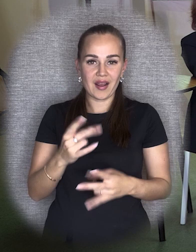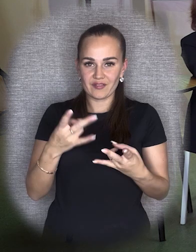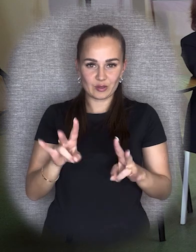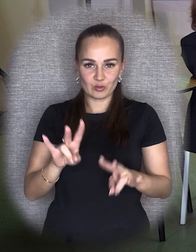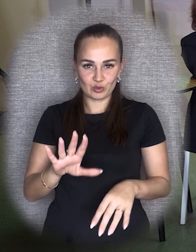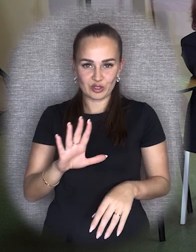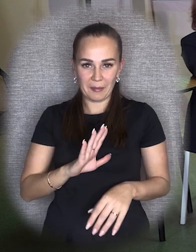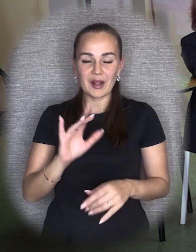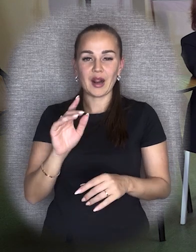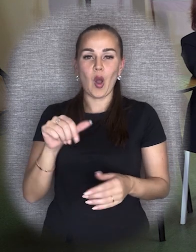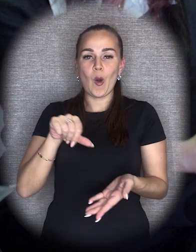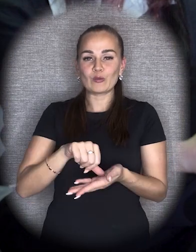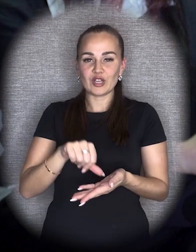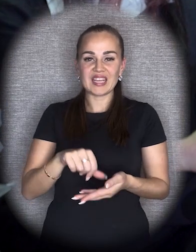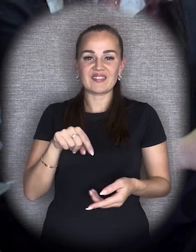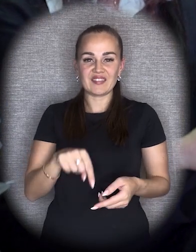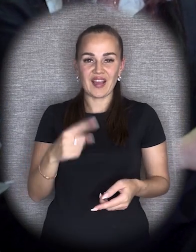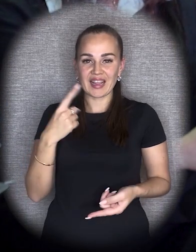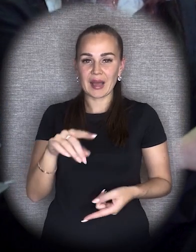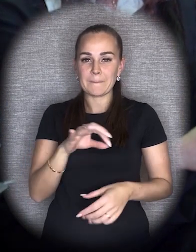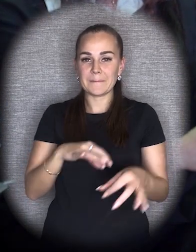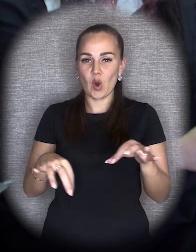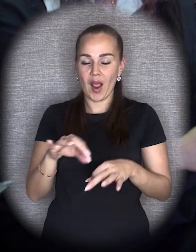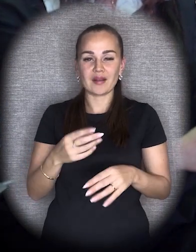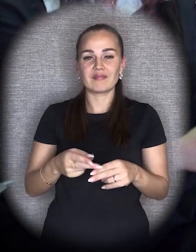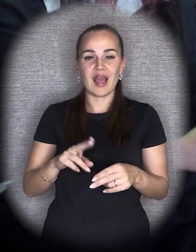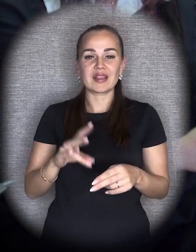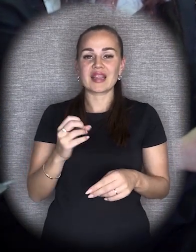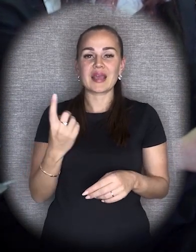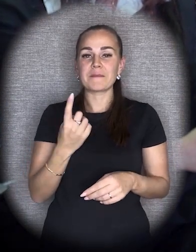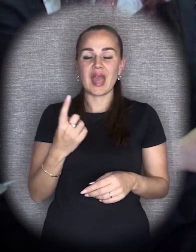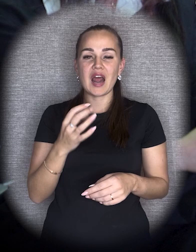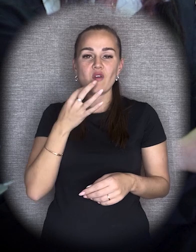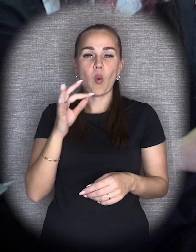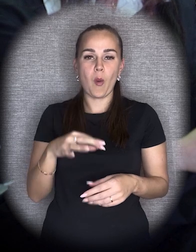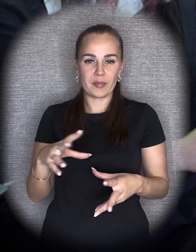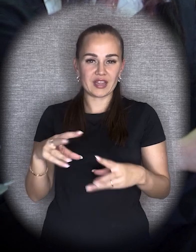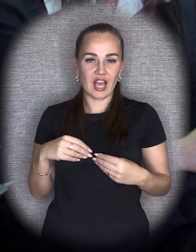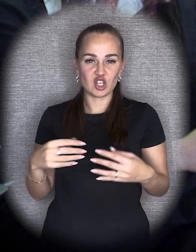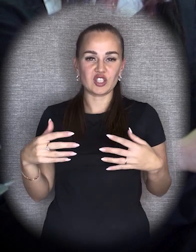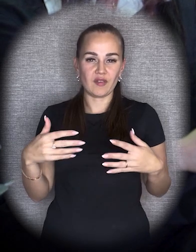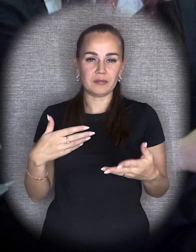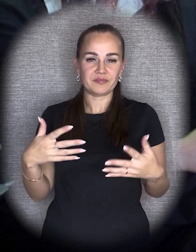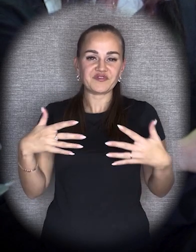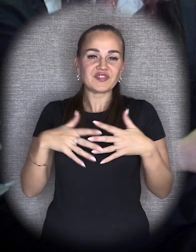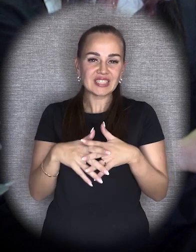участвовать в этом проекте. Это не первый опыт нашего взаимодействия. Мы начали наш контакт